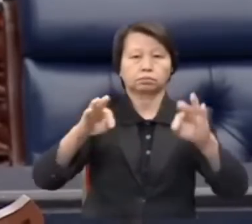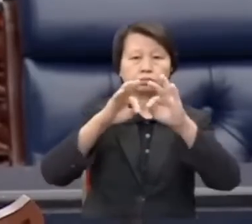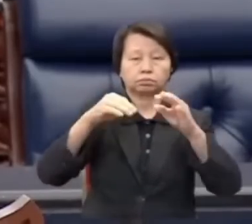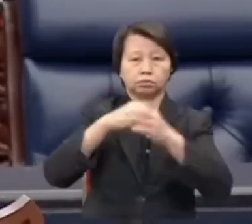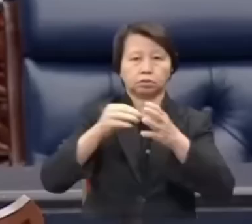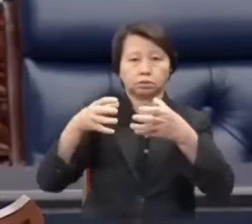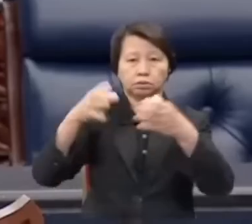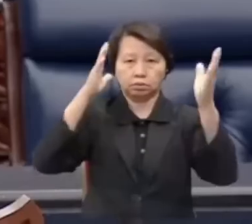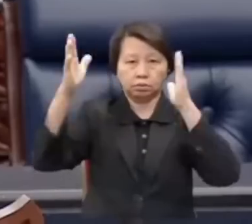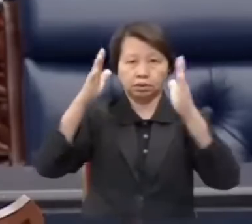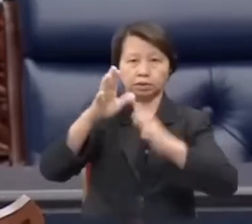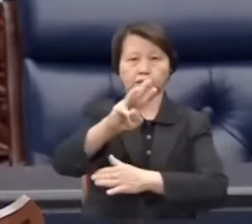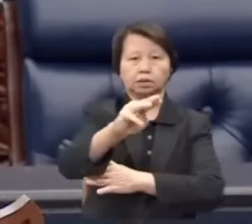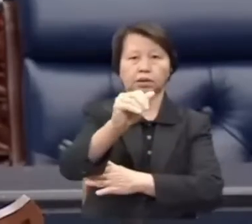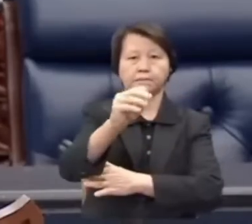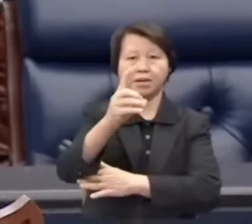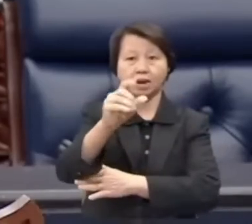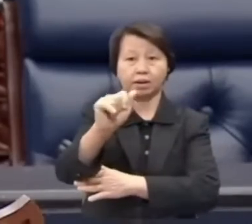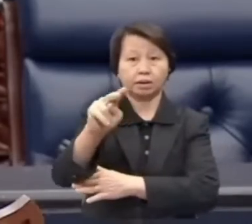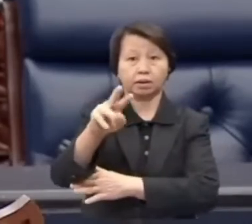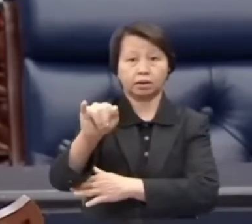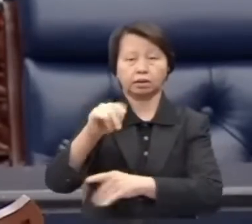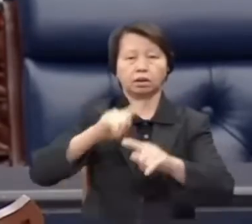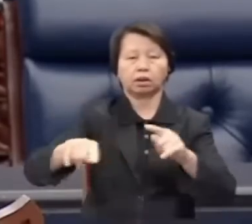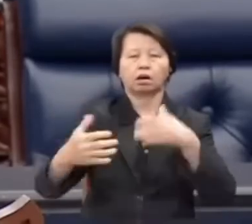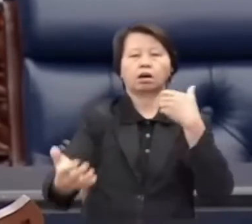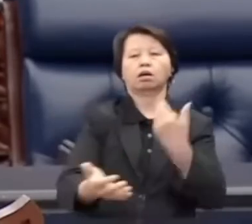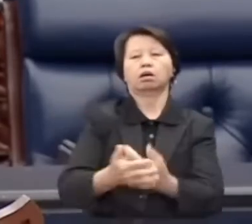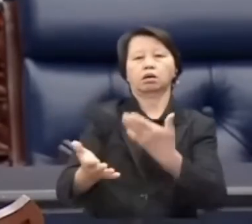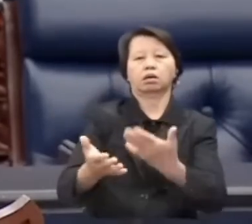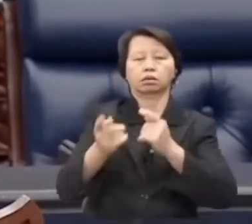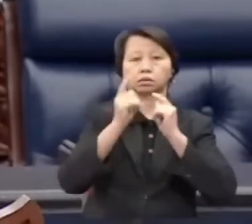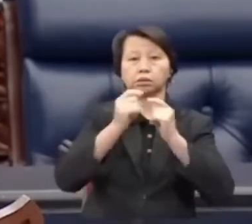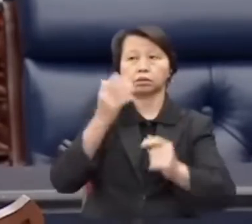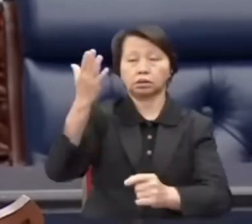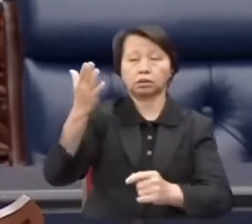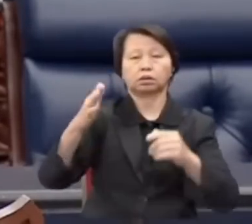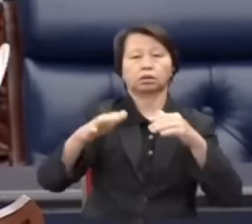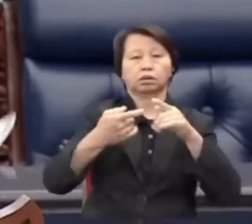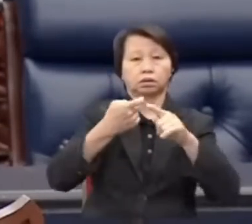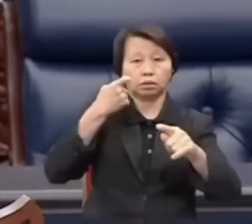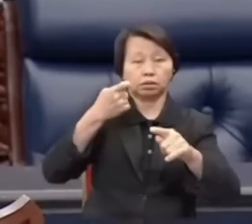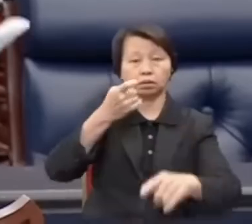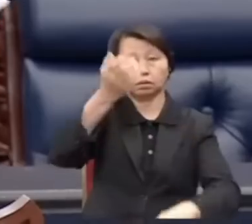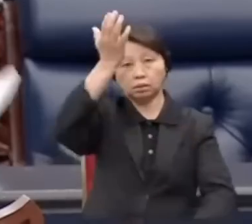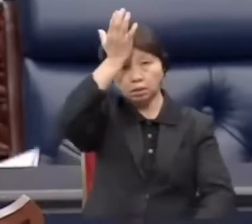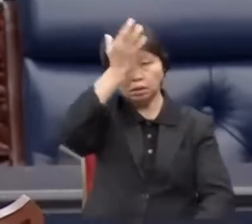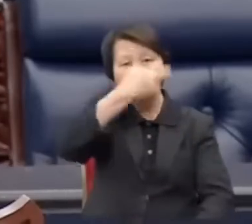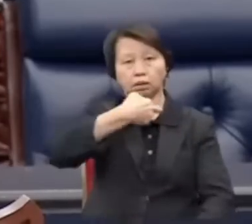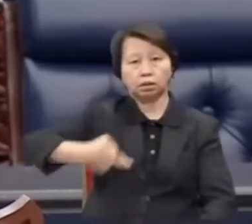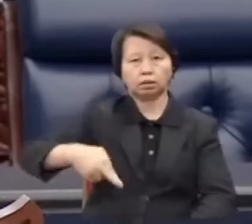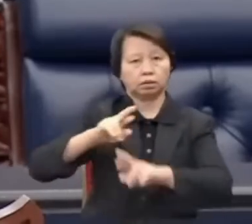gagasan Malaysia Madani Sayangnya kita kuadeli yang maha Mulia seri pada Agung ini